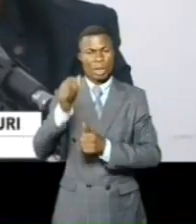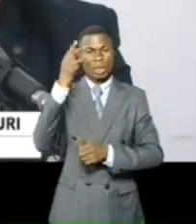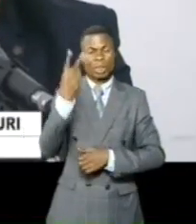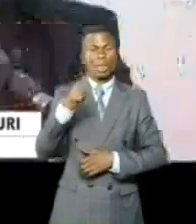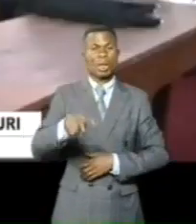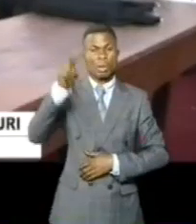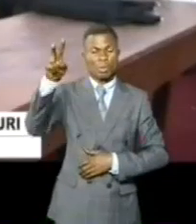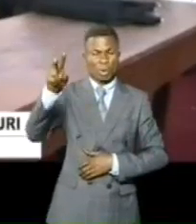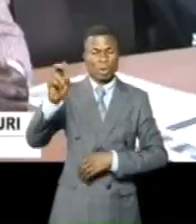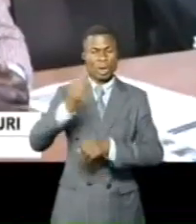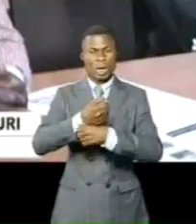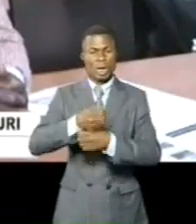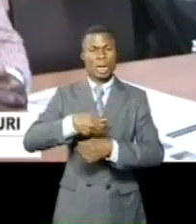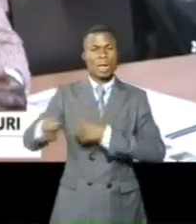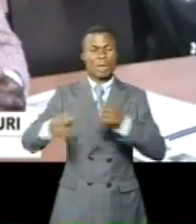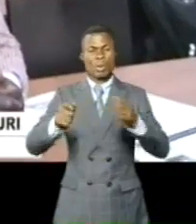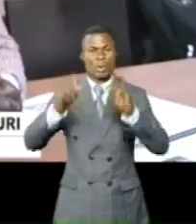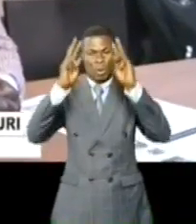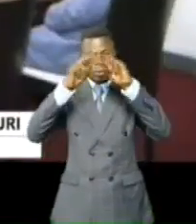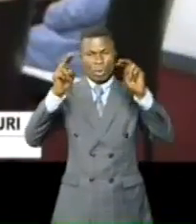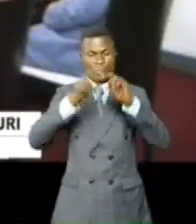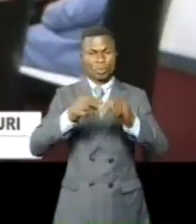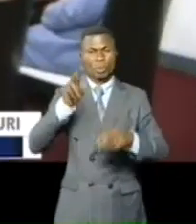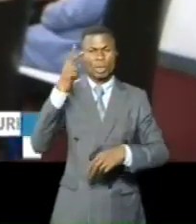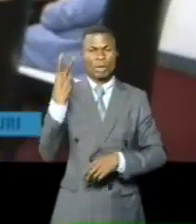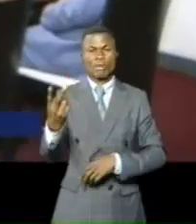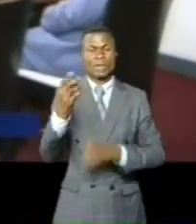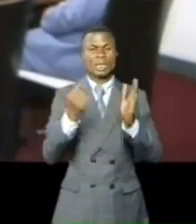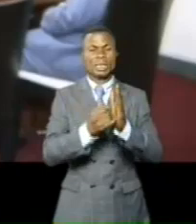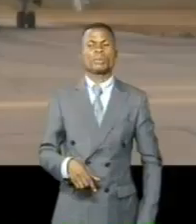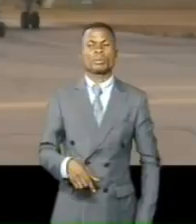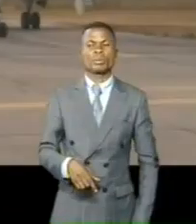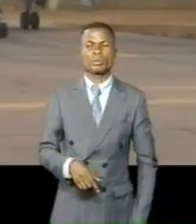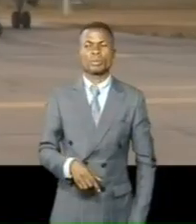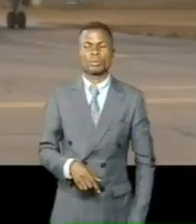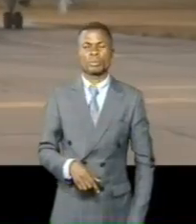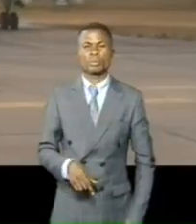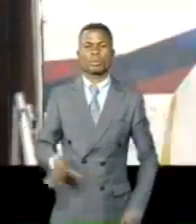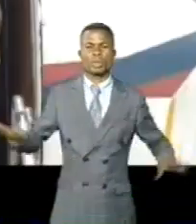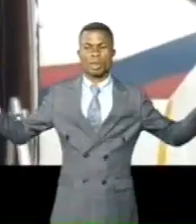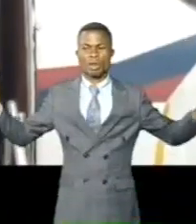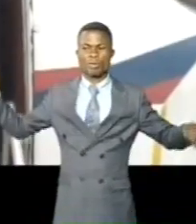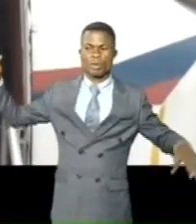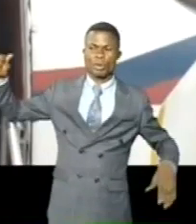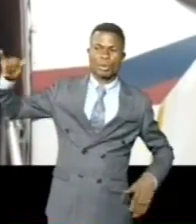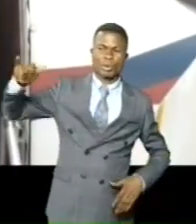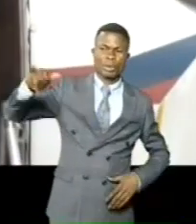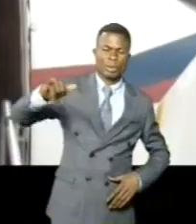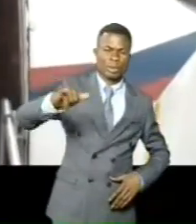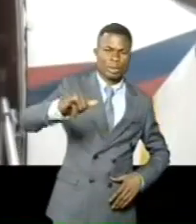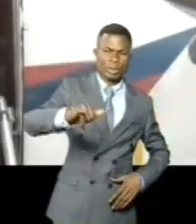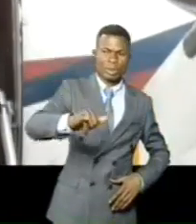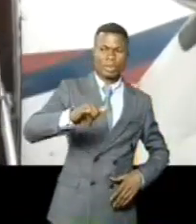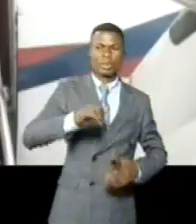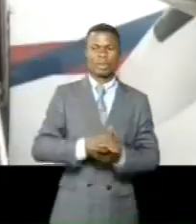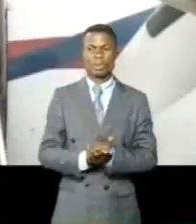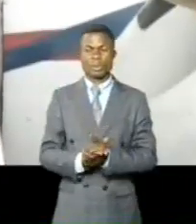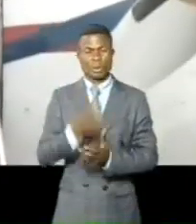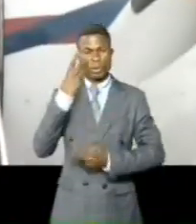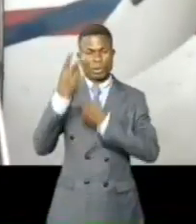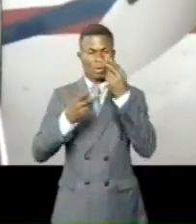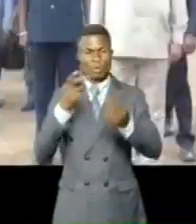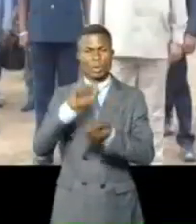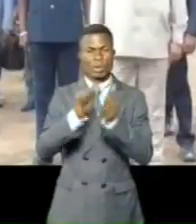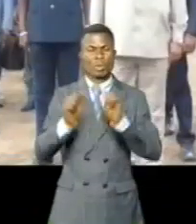à la création du marché central à 26 millions d'habitants actuellement. Une itinérance territoriale consacrée aux